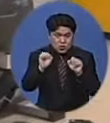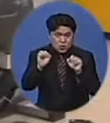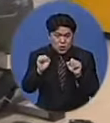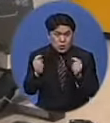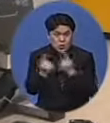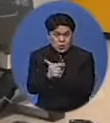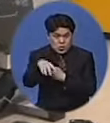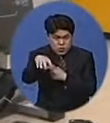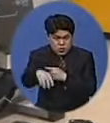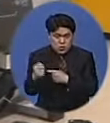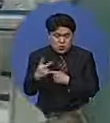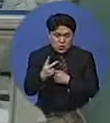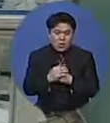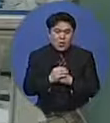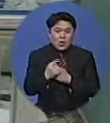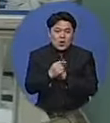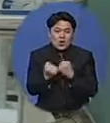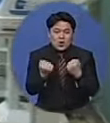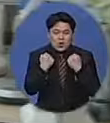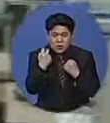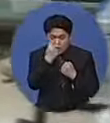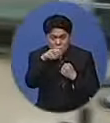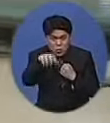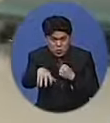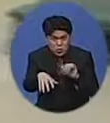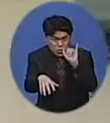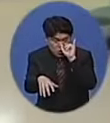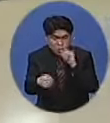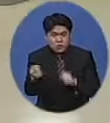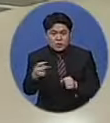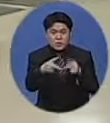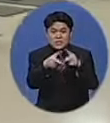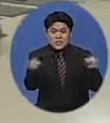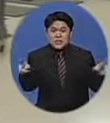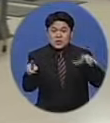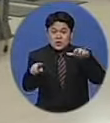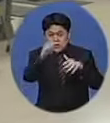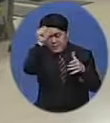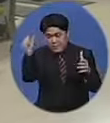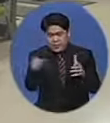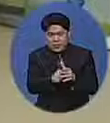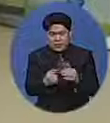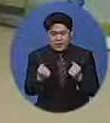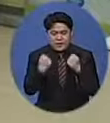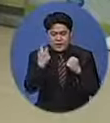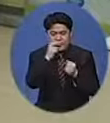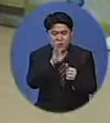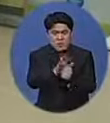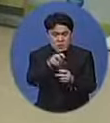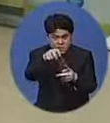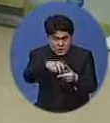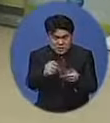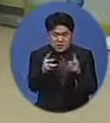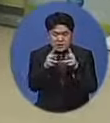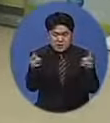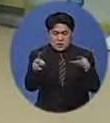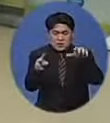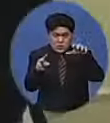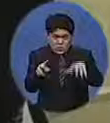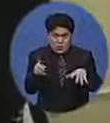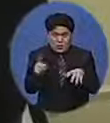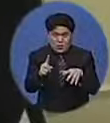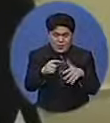운동치료실, 헬스케어실 등이 구비돼 있으며 2층에는 평생건강관리센터, 그리고 3층에는